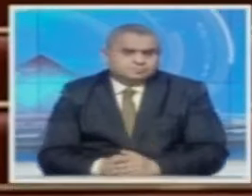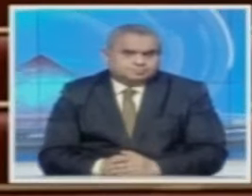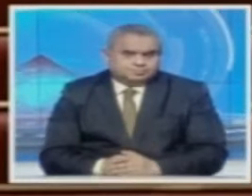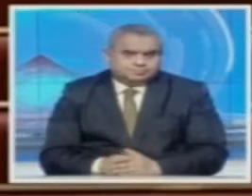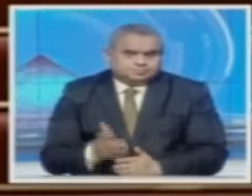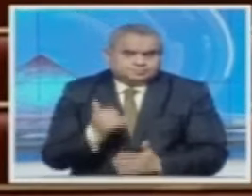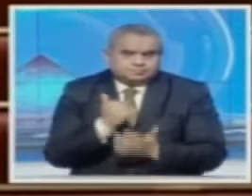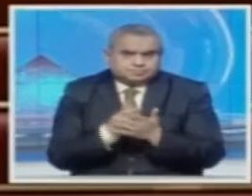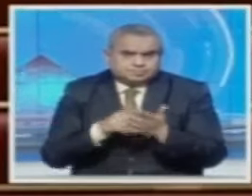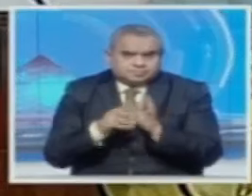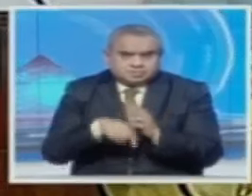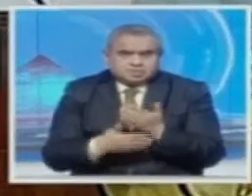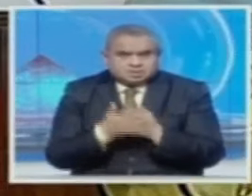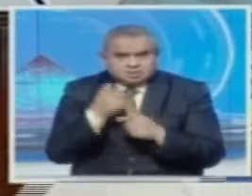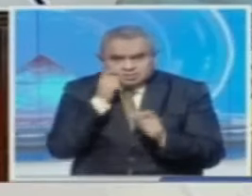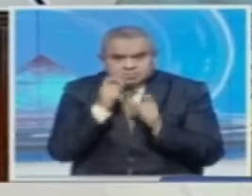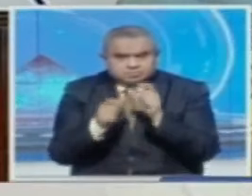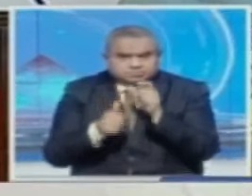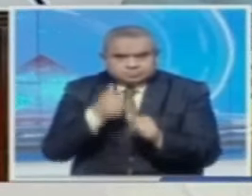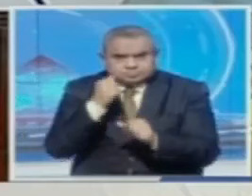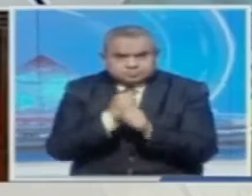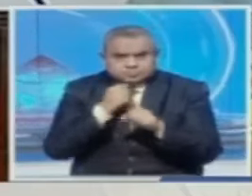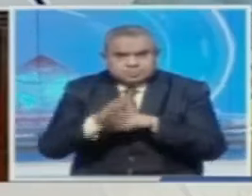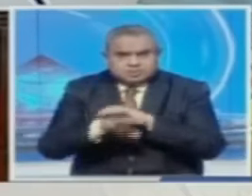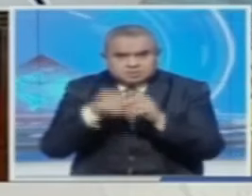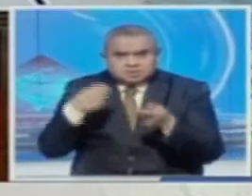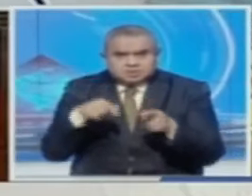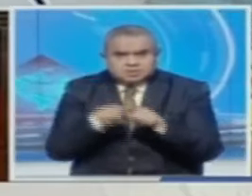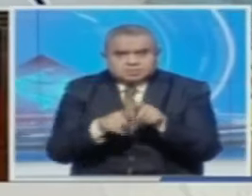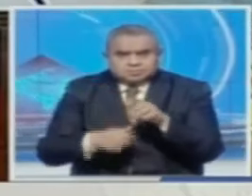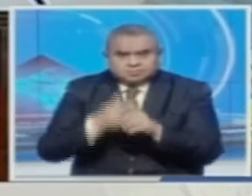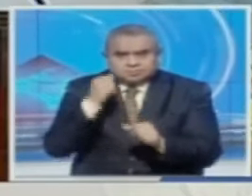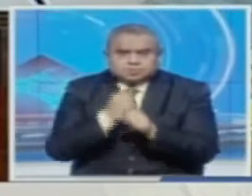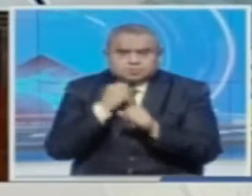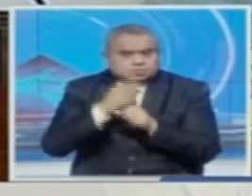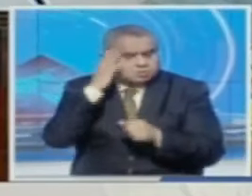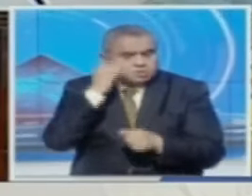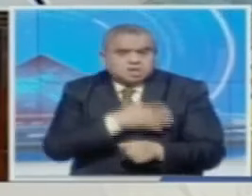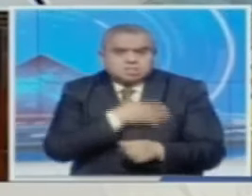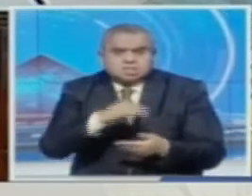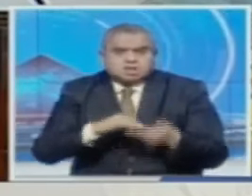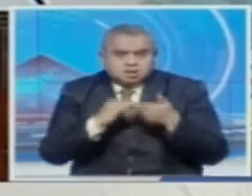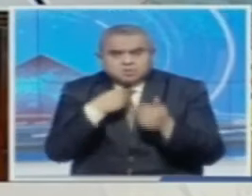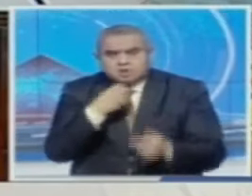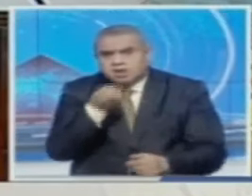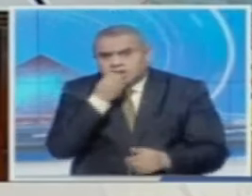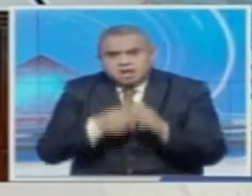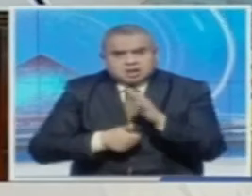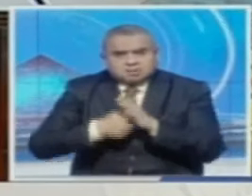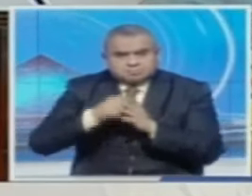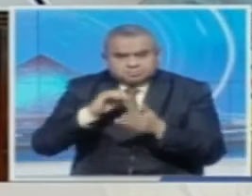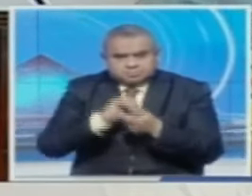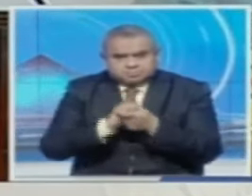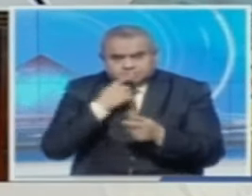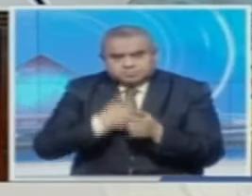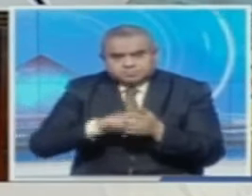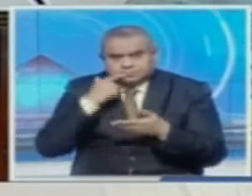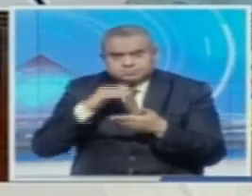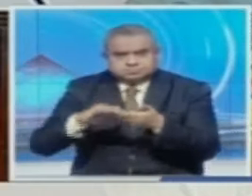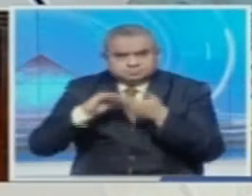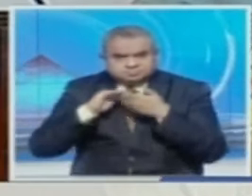الأوروبي كنا حاضرين وكنا إلى جانبكم لتوفير السلع التي تحتاجون إليها.